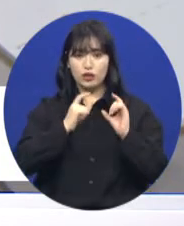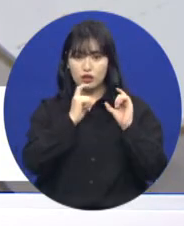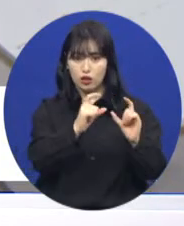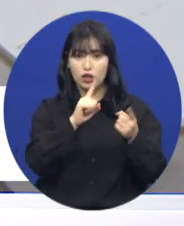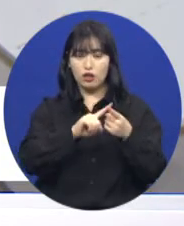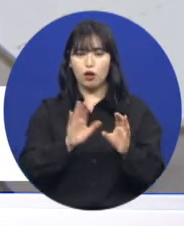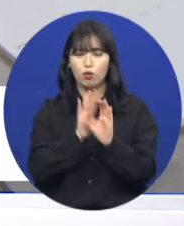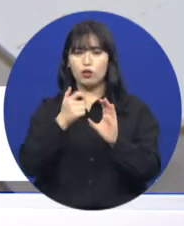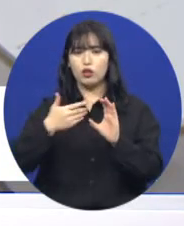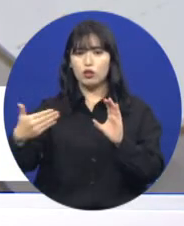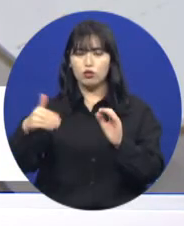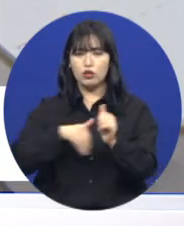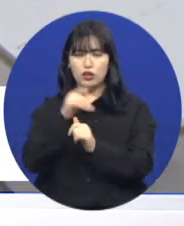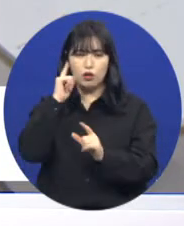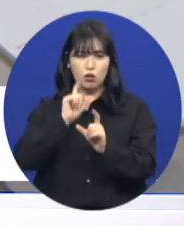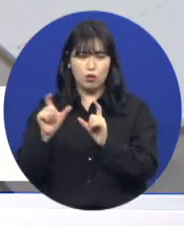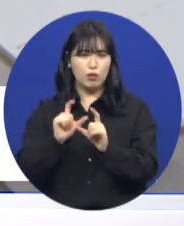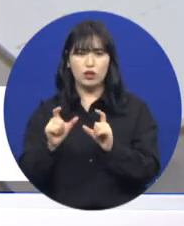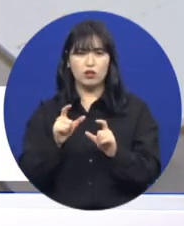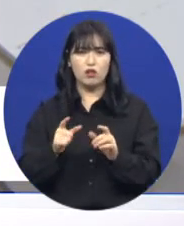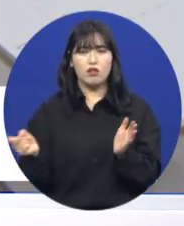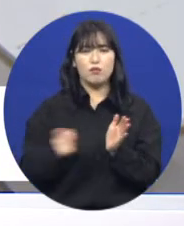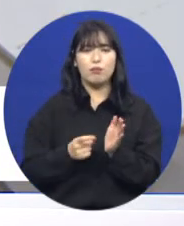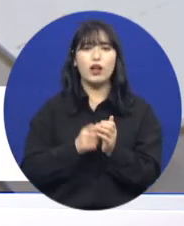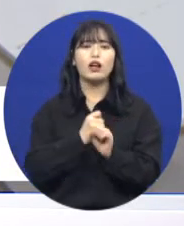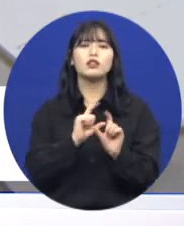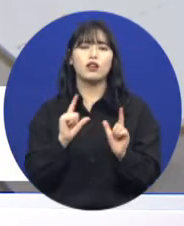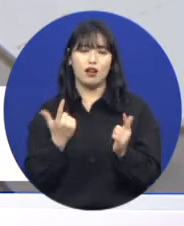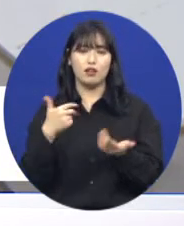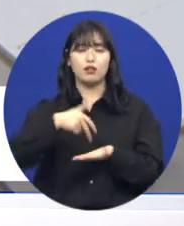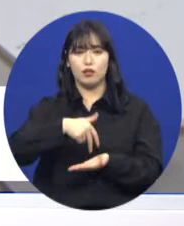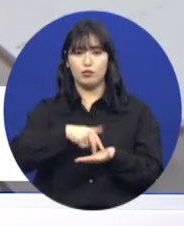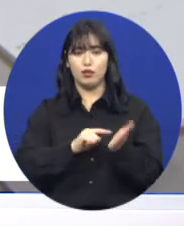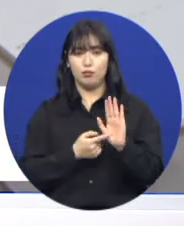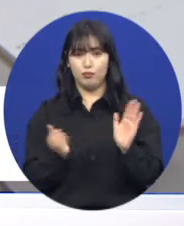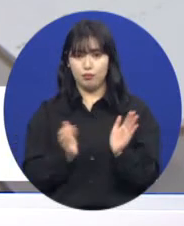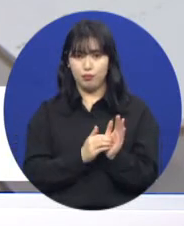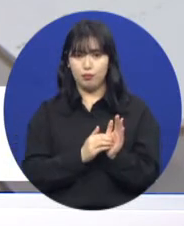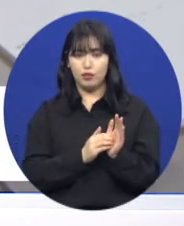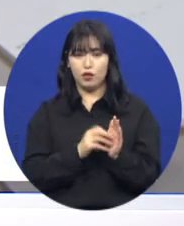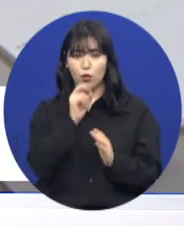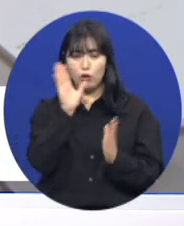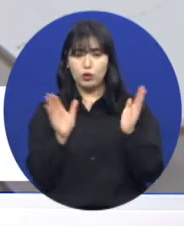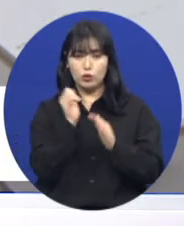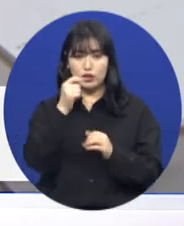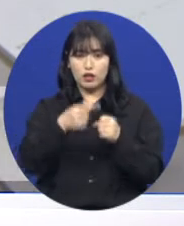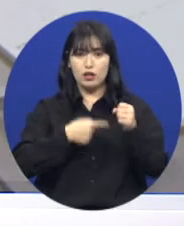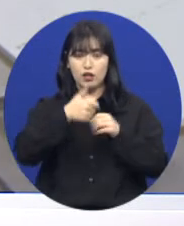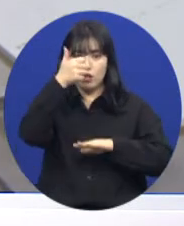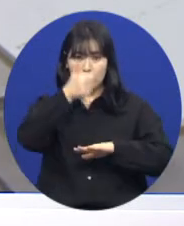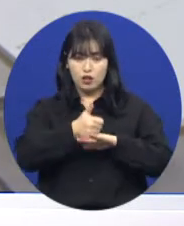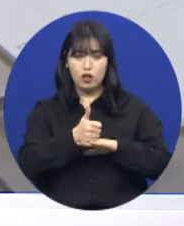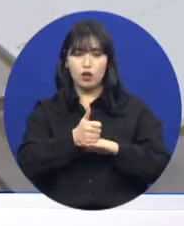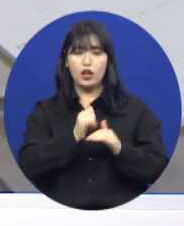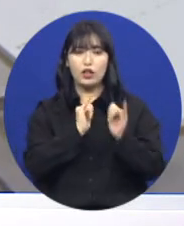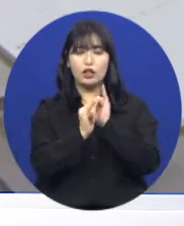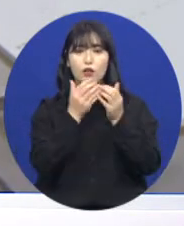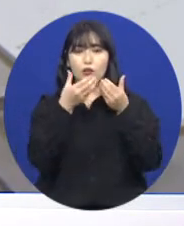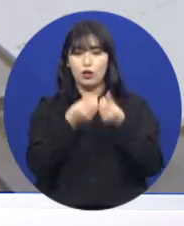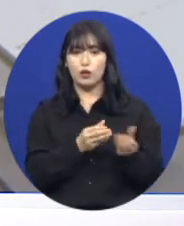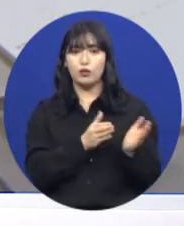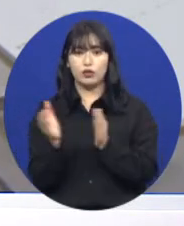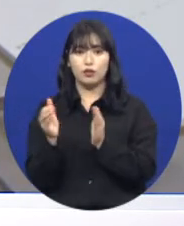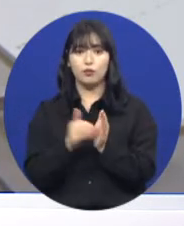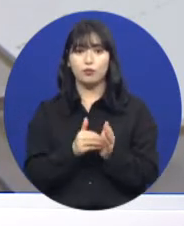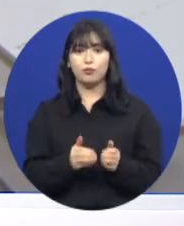코로나19 상황을 감안해 서두르지 않겠다는 입장입니다. 원희룡 지사와의 송년 인터뷰 내용을 오승철 기자가